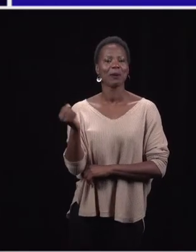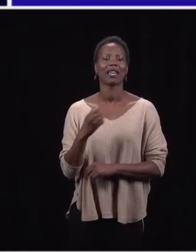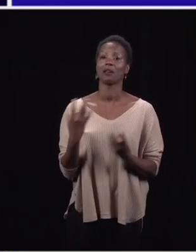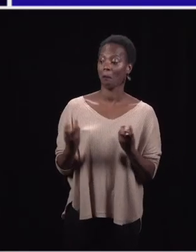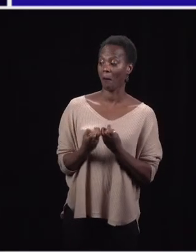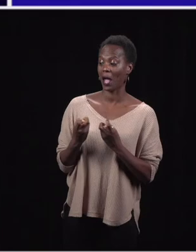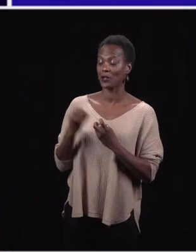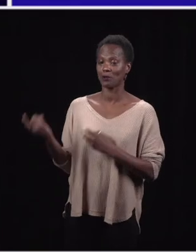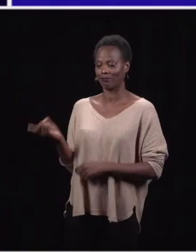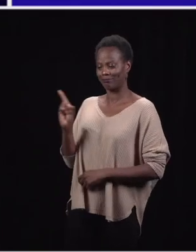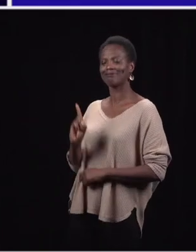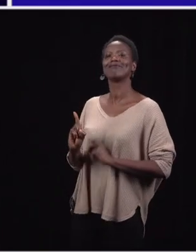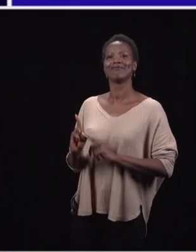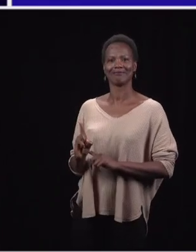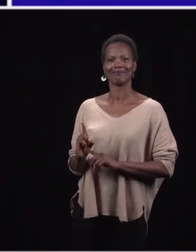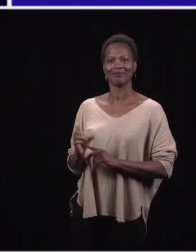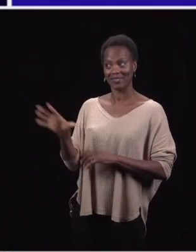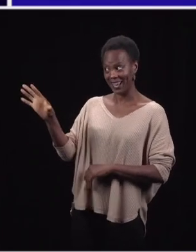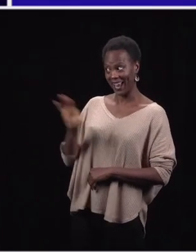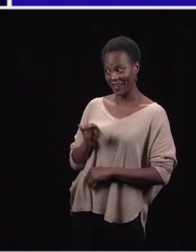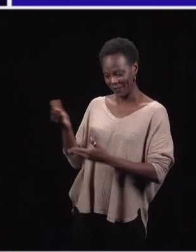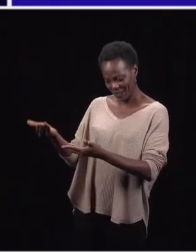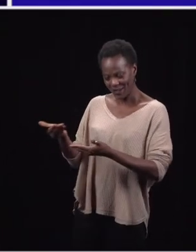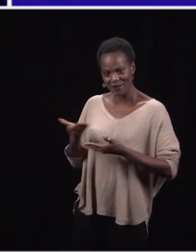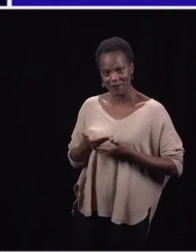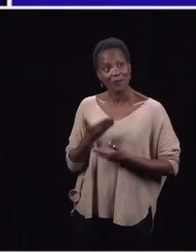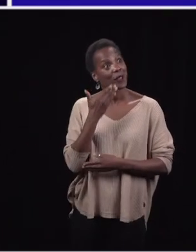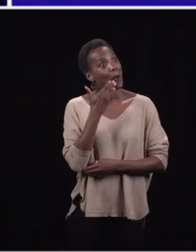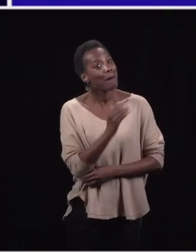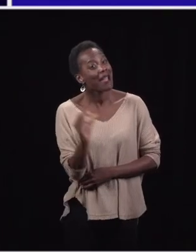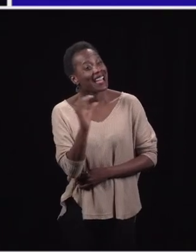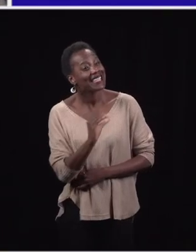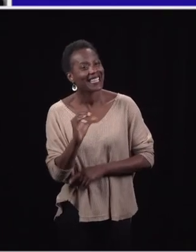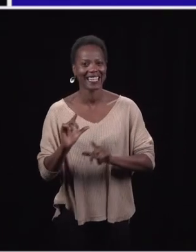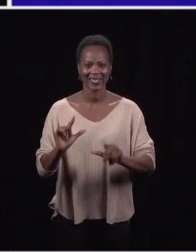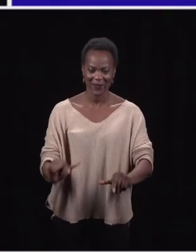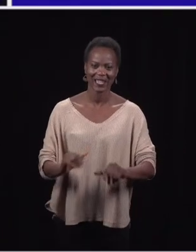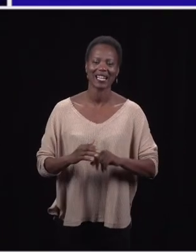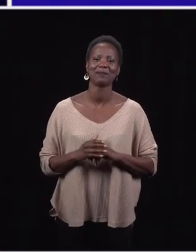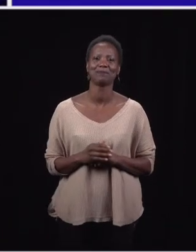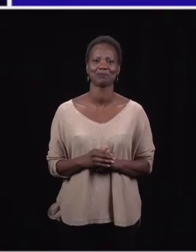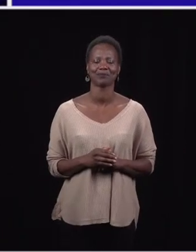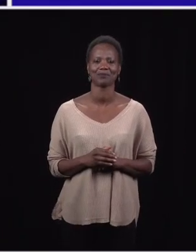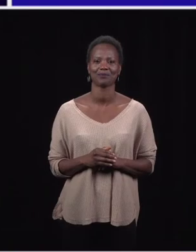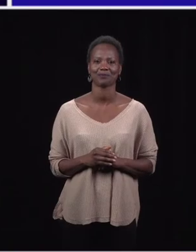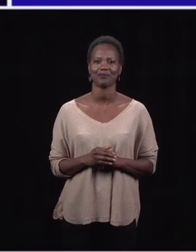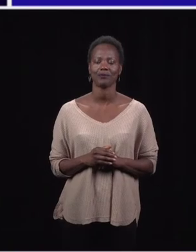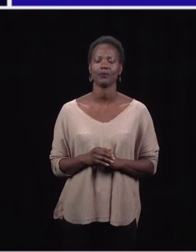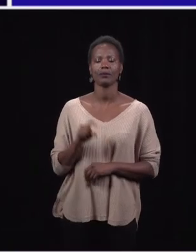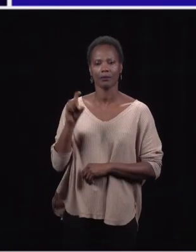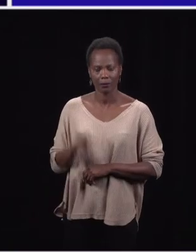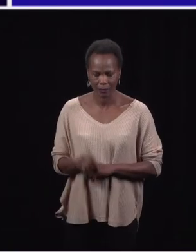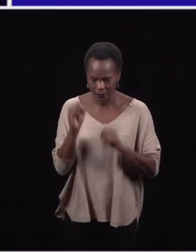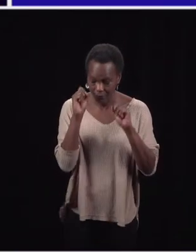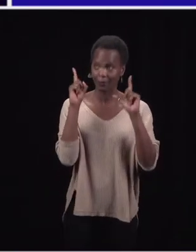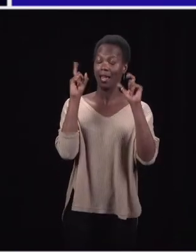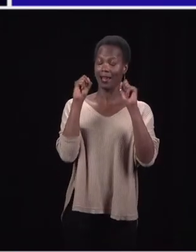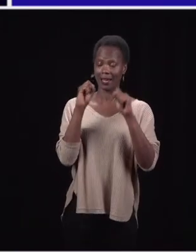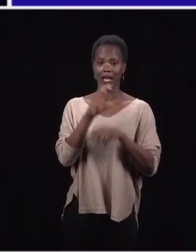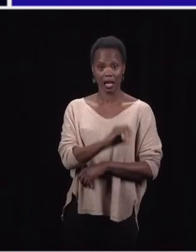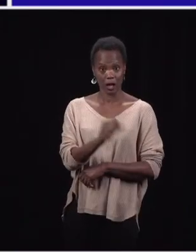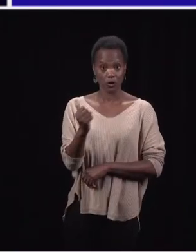prochaine invité je vous en prie allez-y merci beaucoup d'avoir été avec nous déclic numérique a été justement